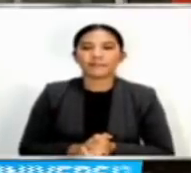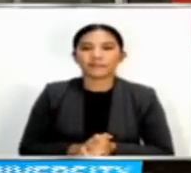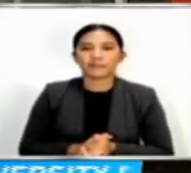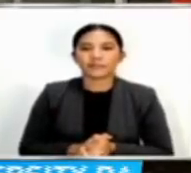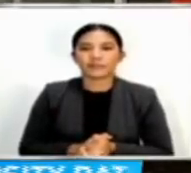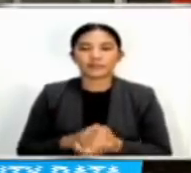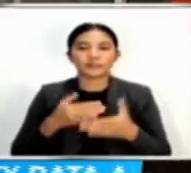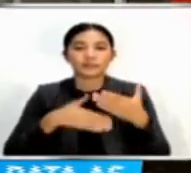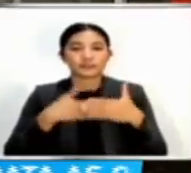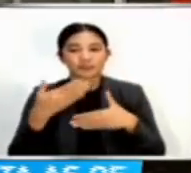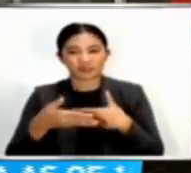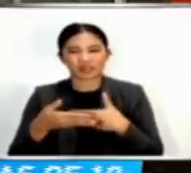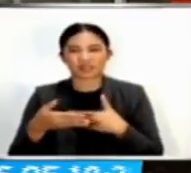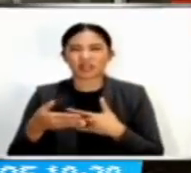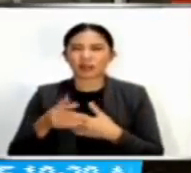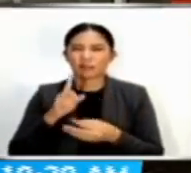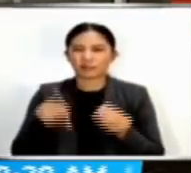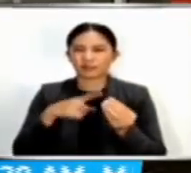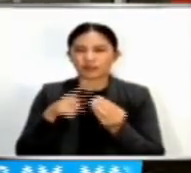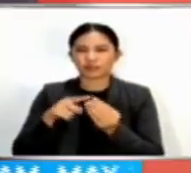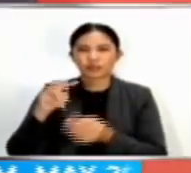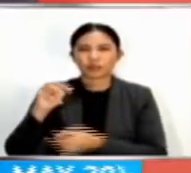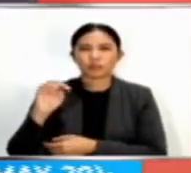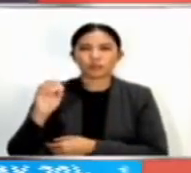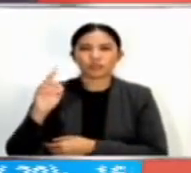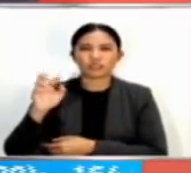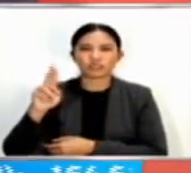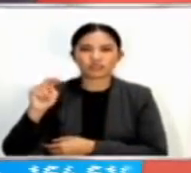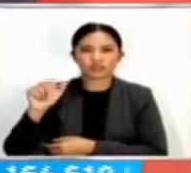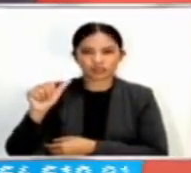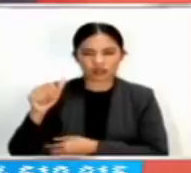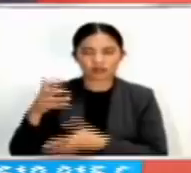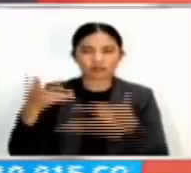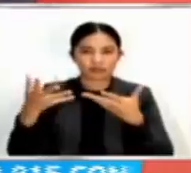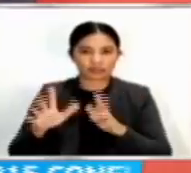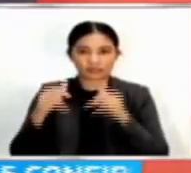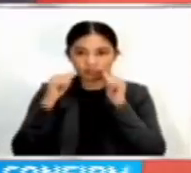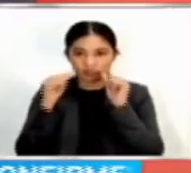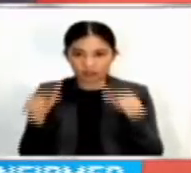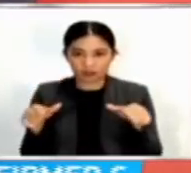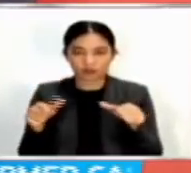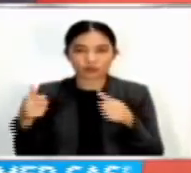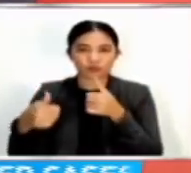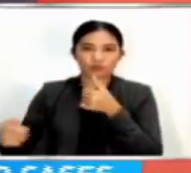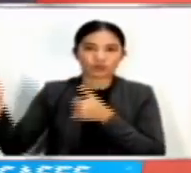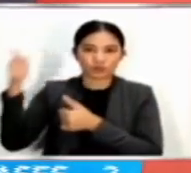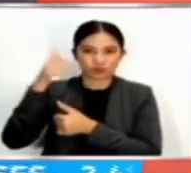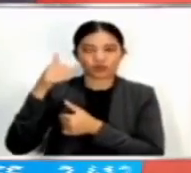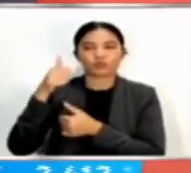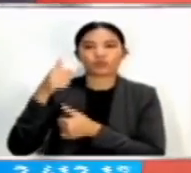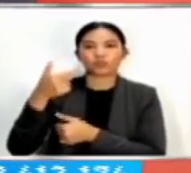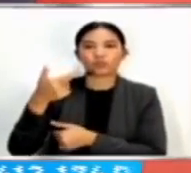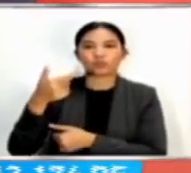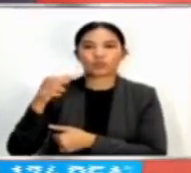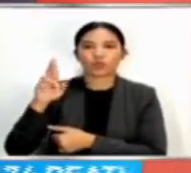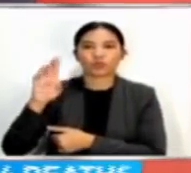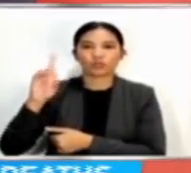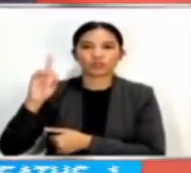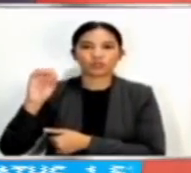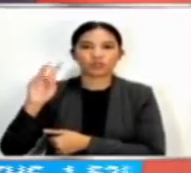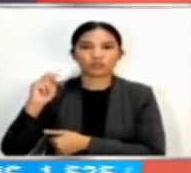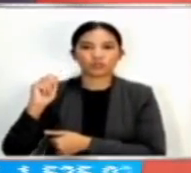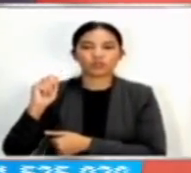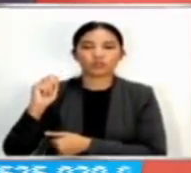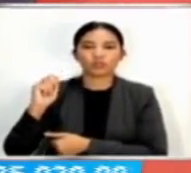po, actually it has been announced by Chairman Senator Gordon that it will